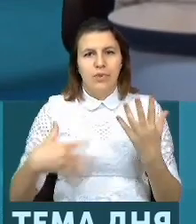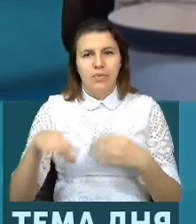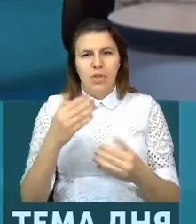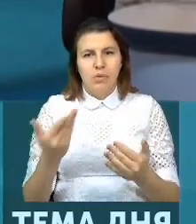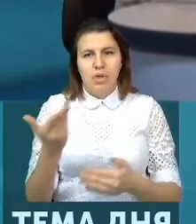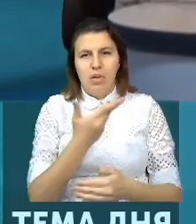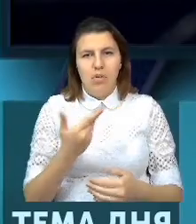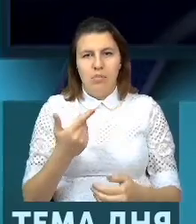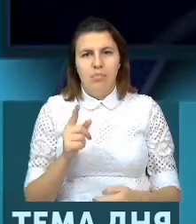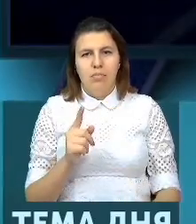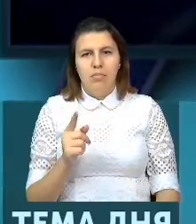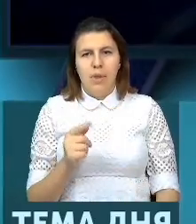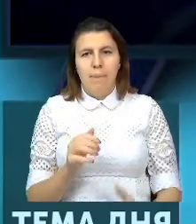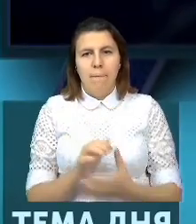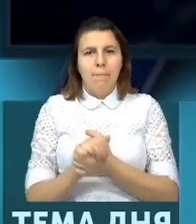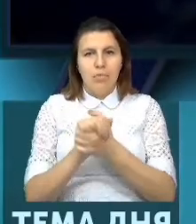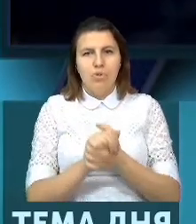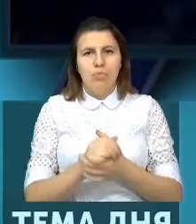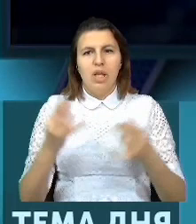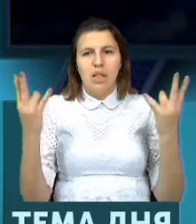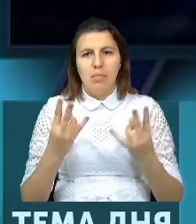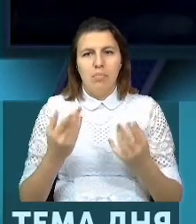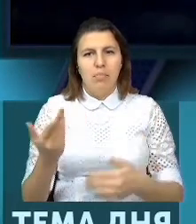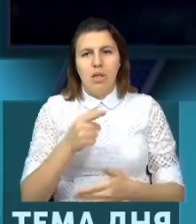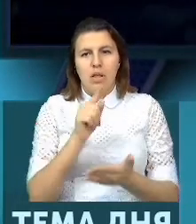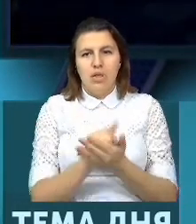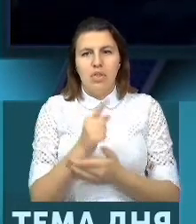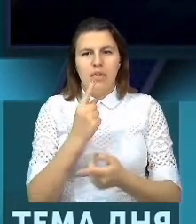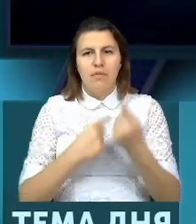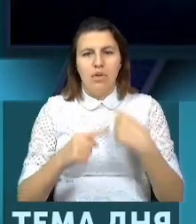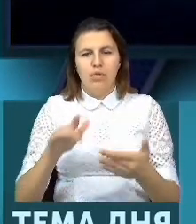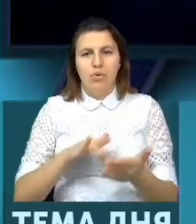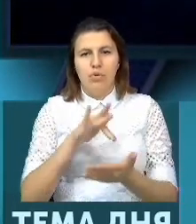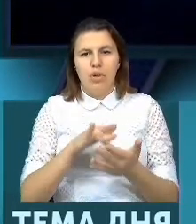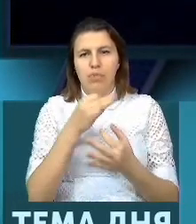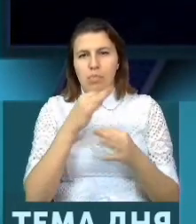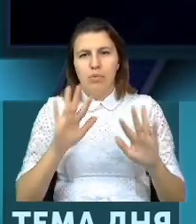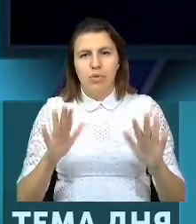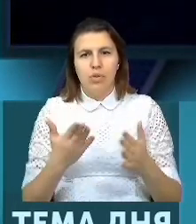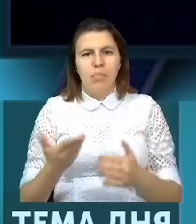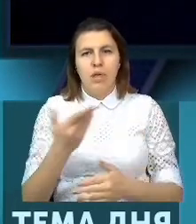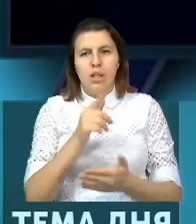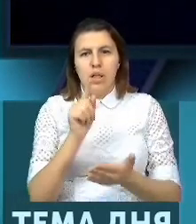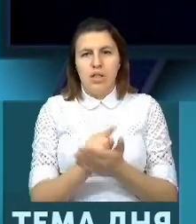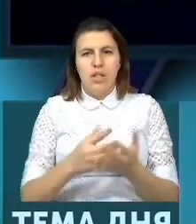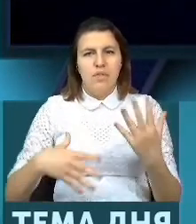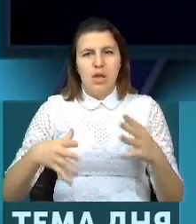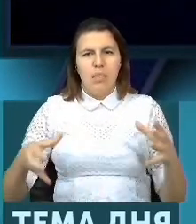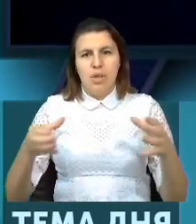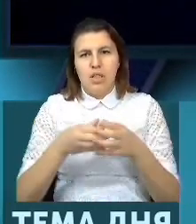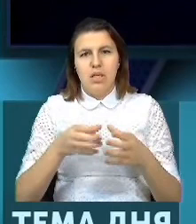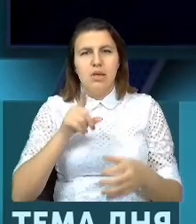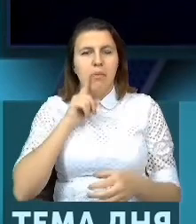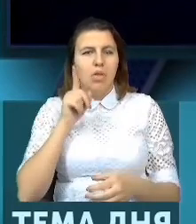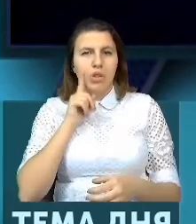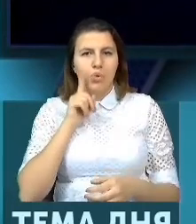Дружба що далі? Необхідна, ми повинні її повернути місту. Это в любом случае, поэтому мы должны все объединиться молодежью,